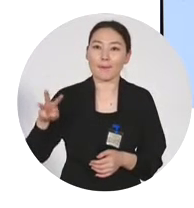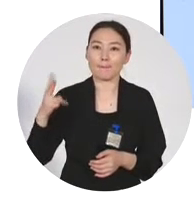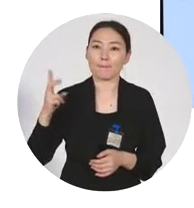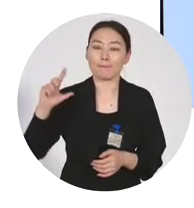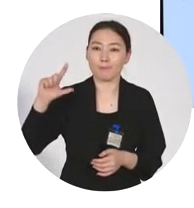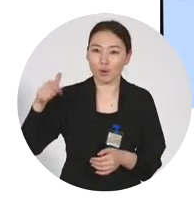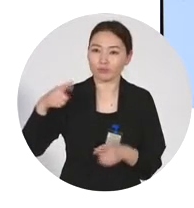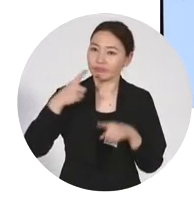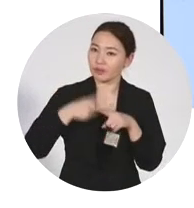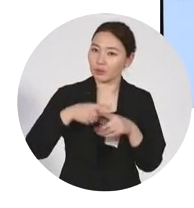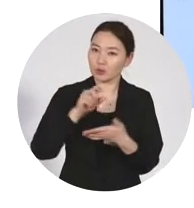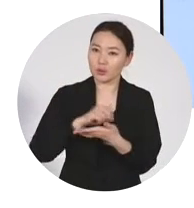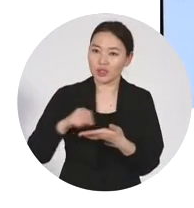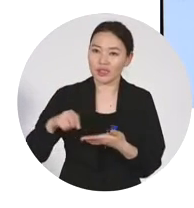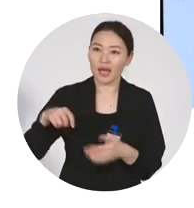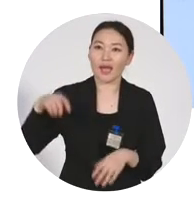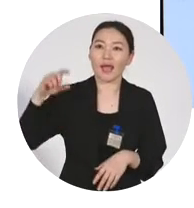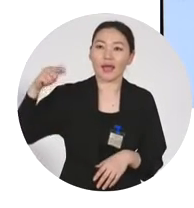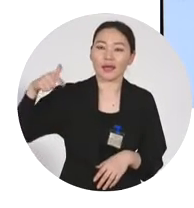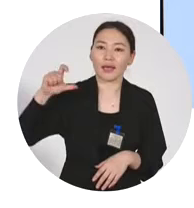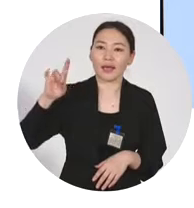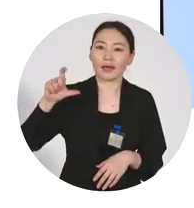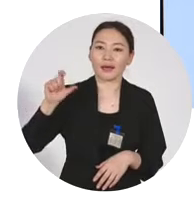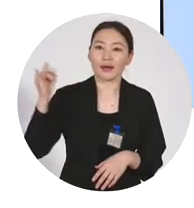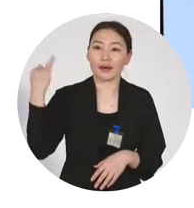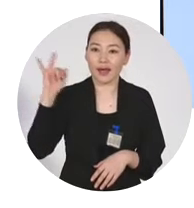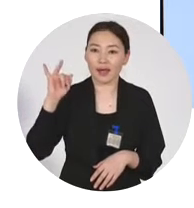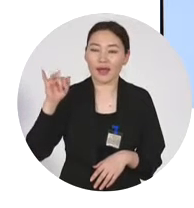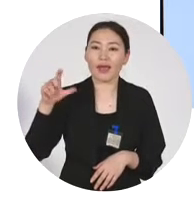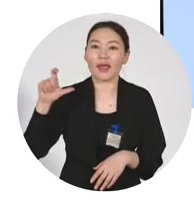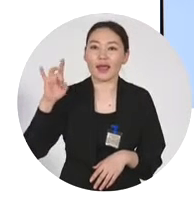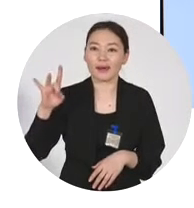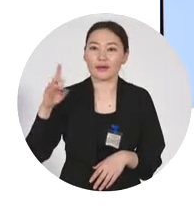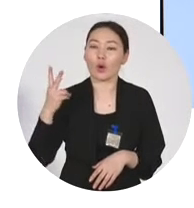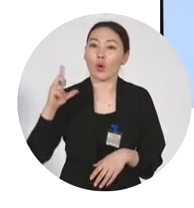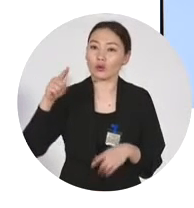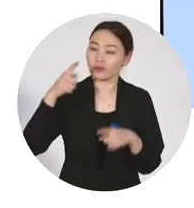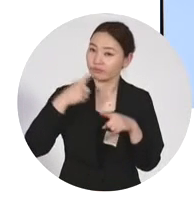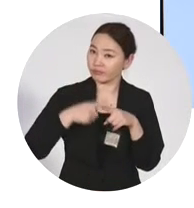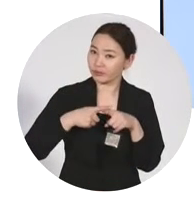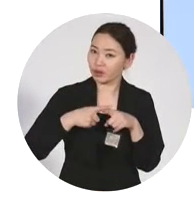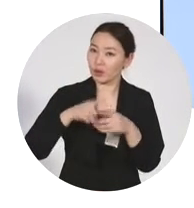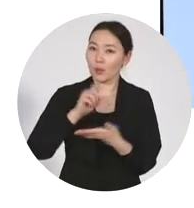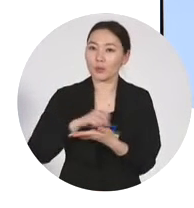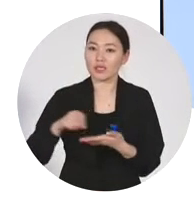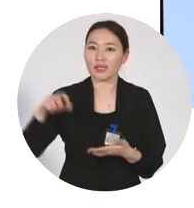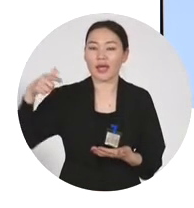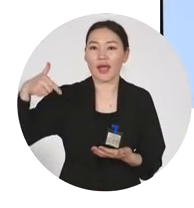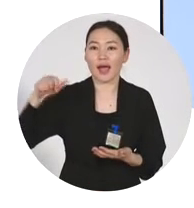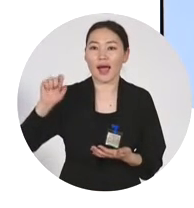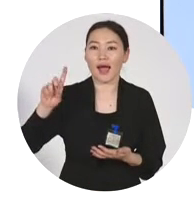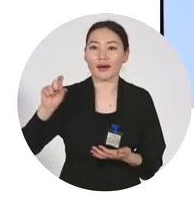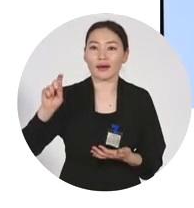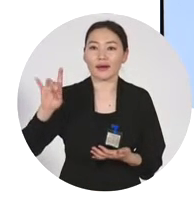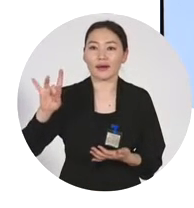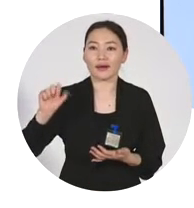тэгвэл бүгдээрээ ним сун гэсэн хоёр үгэнд за арагийн дөрөв нөхцлөө залгаж үзье. За та